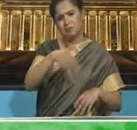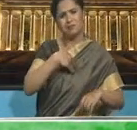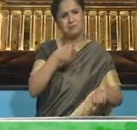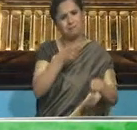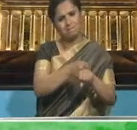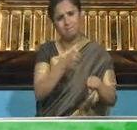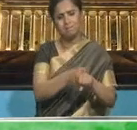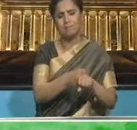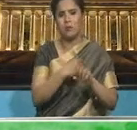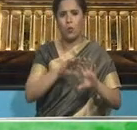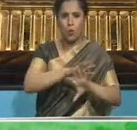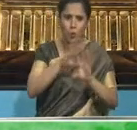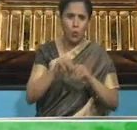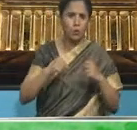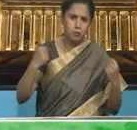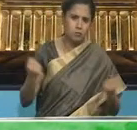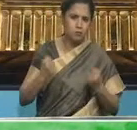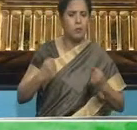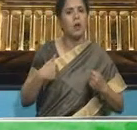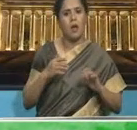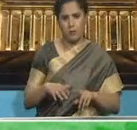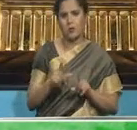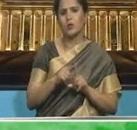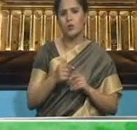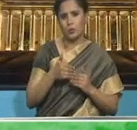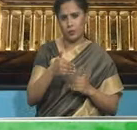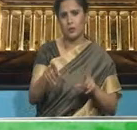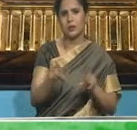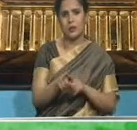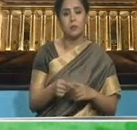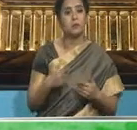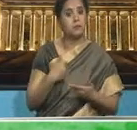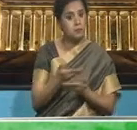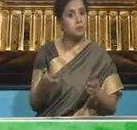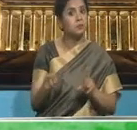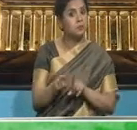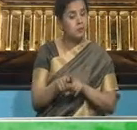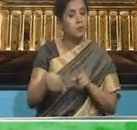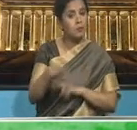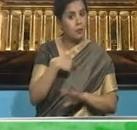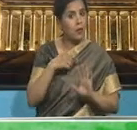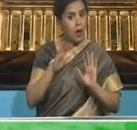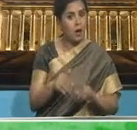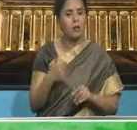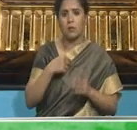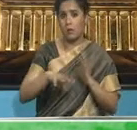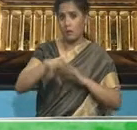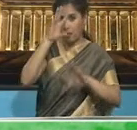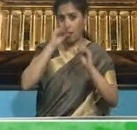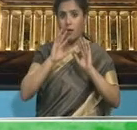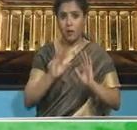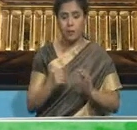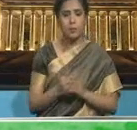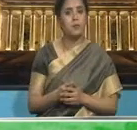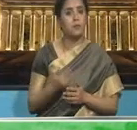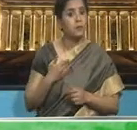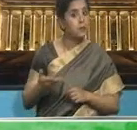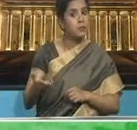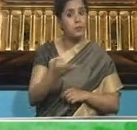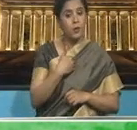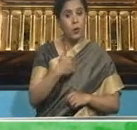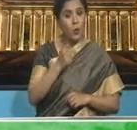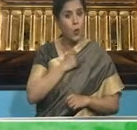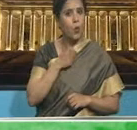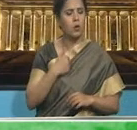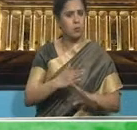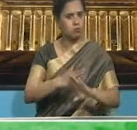हर संभव प्रयास करेंगे। साथ ही हमने ये भी सीखा है कि हम अपनी